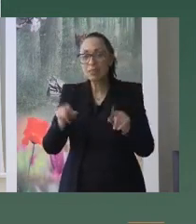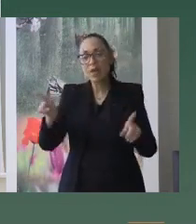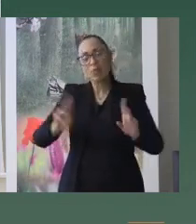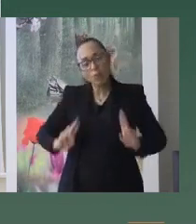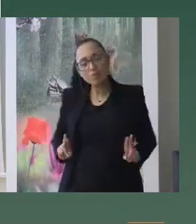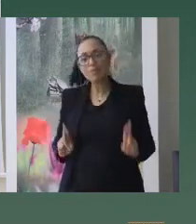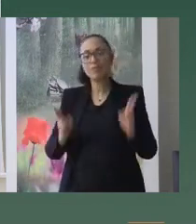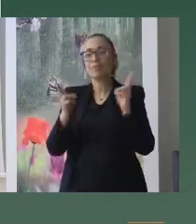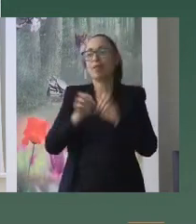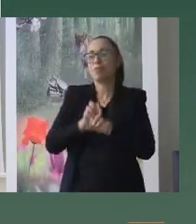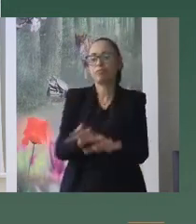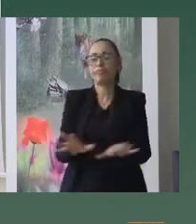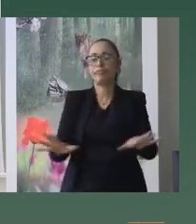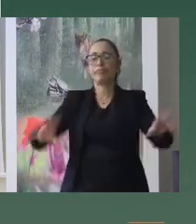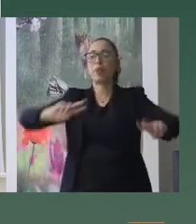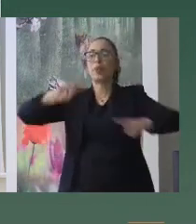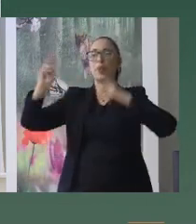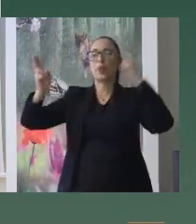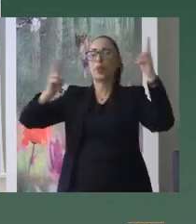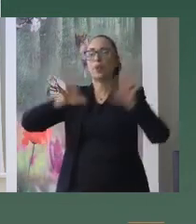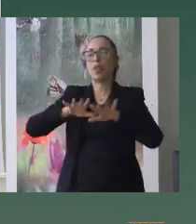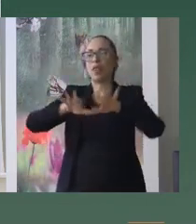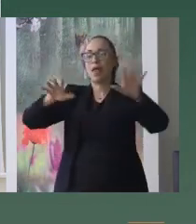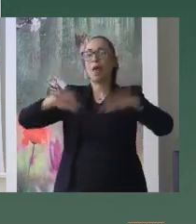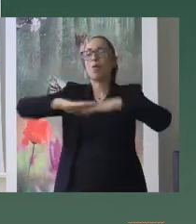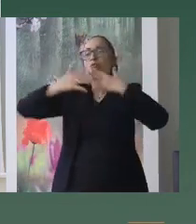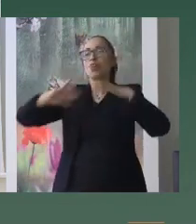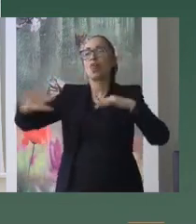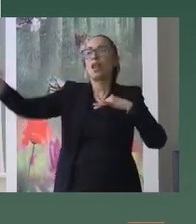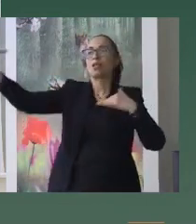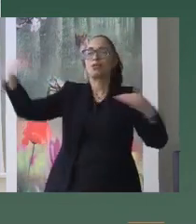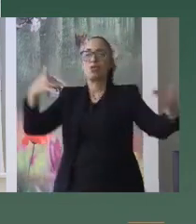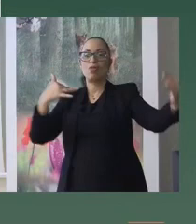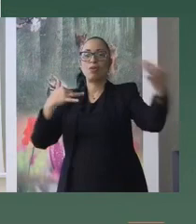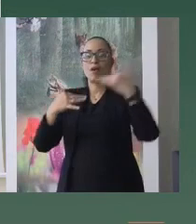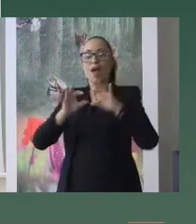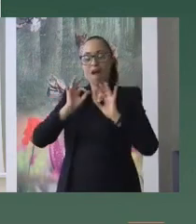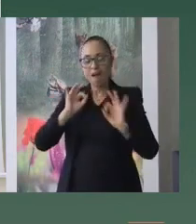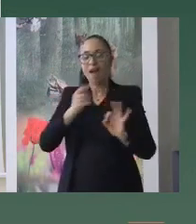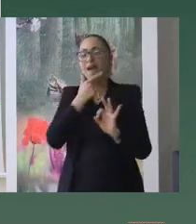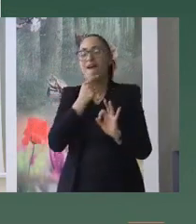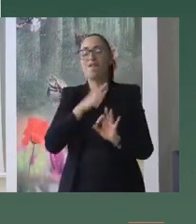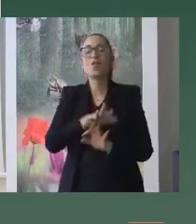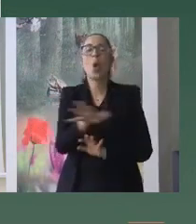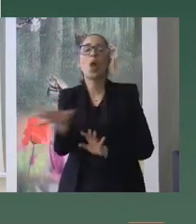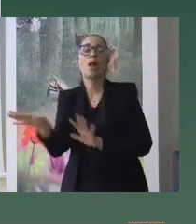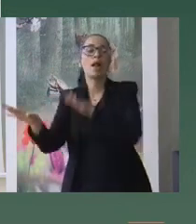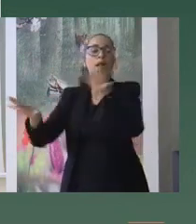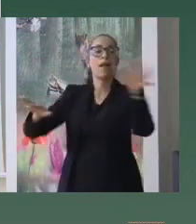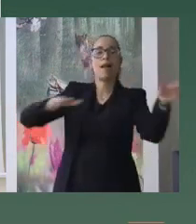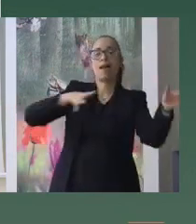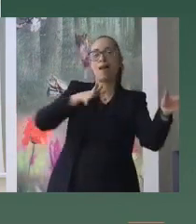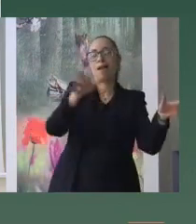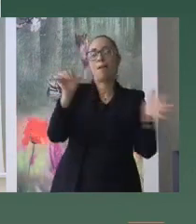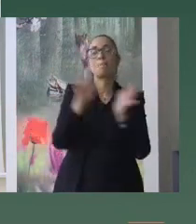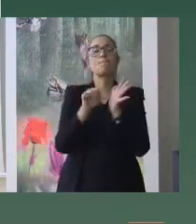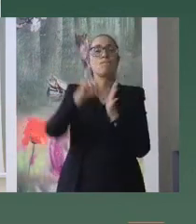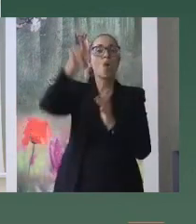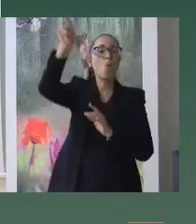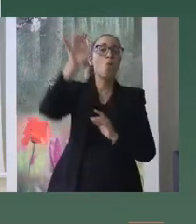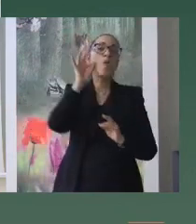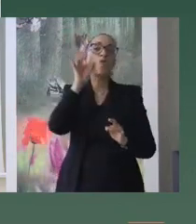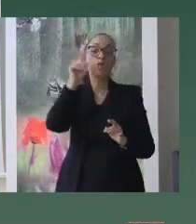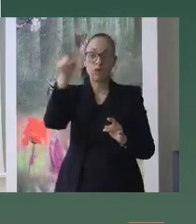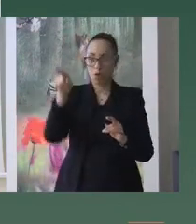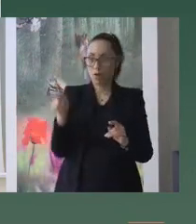τη διάχυση των αερίων μαζών που έρχονται από το θαλάσσιο περιβάλλον της πόλης και διασχίζουν την πόλη. Από το θαλάσσιο περιβάλλον της Θεσσαλονίκης και διασχίζουν την πόλη.